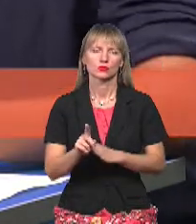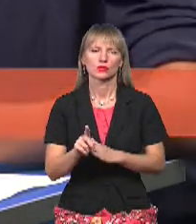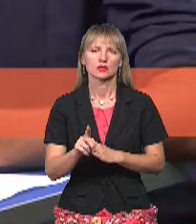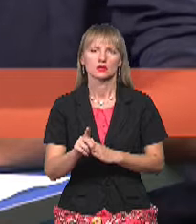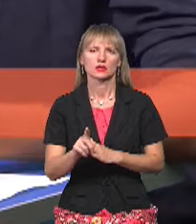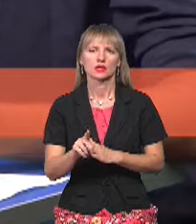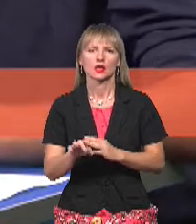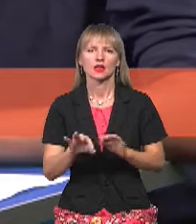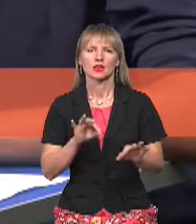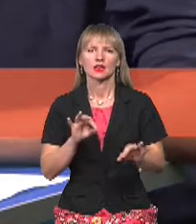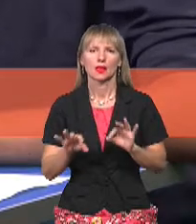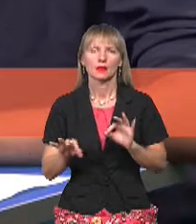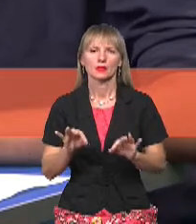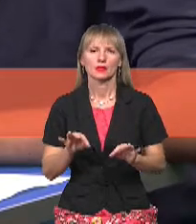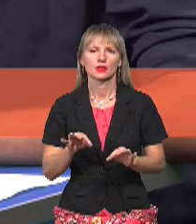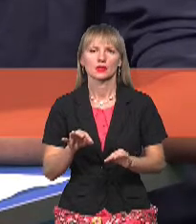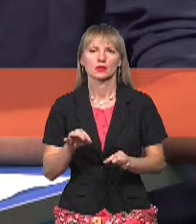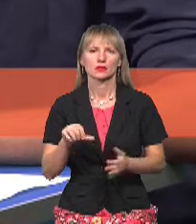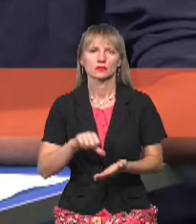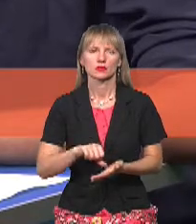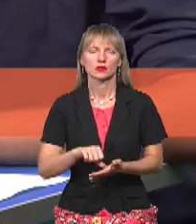набір самих поліцейських?